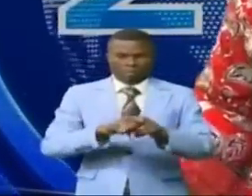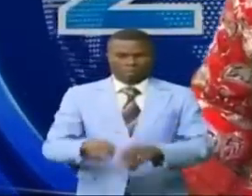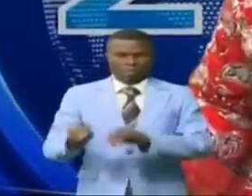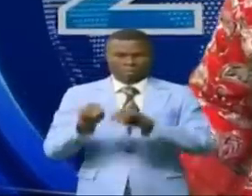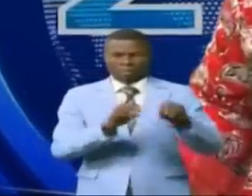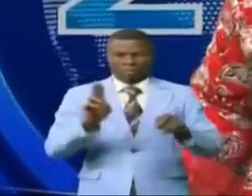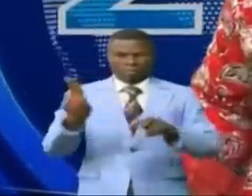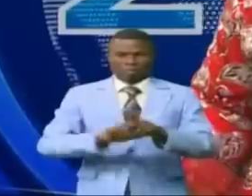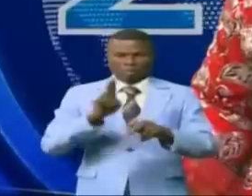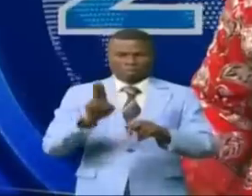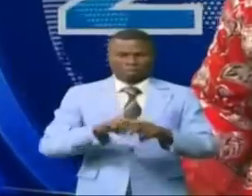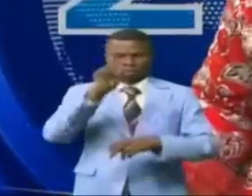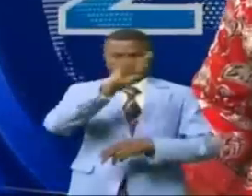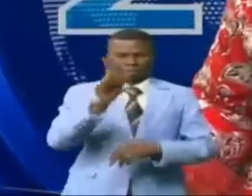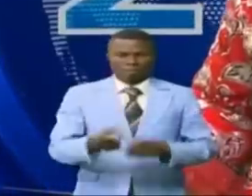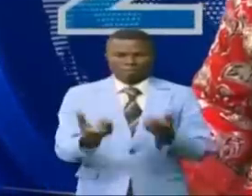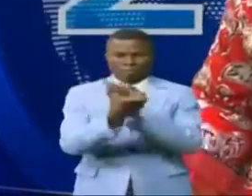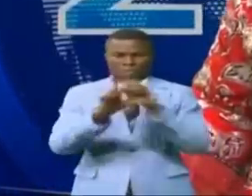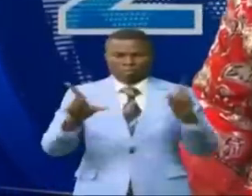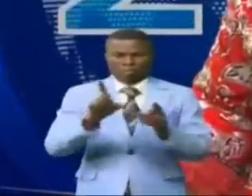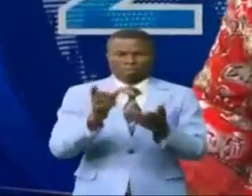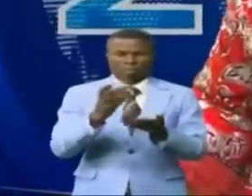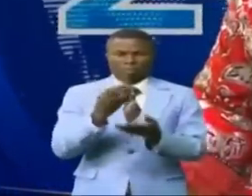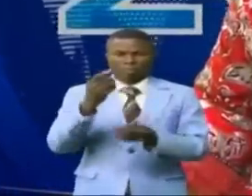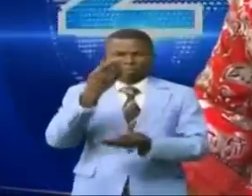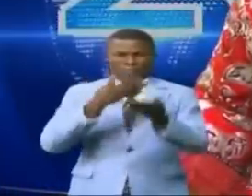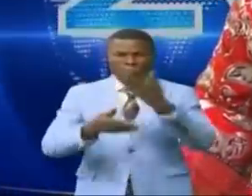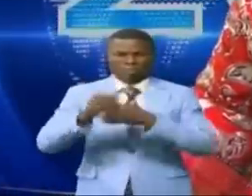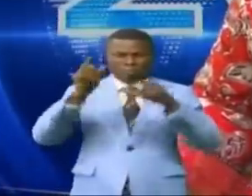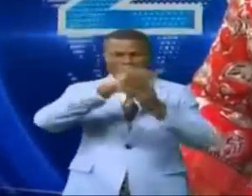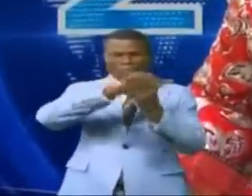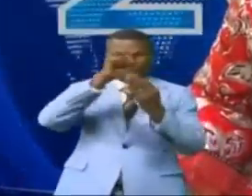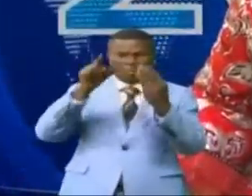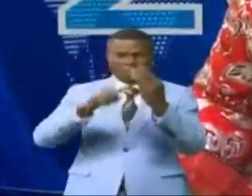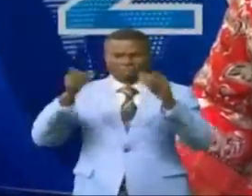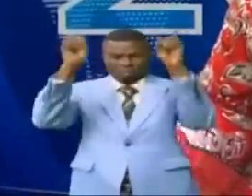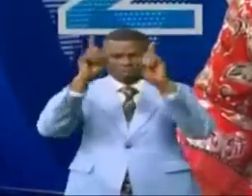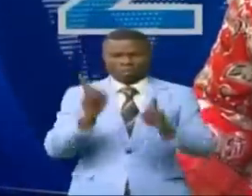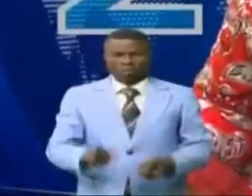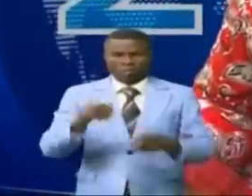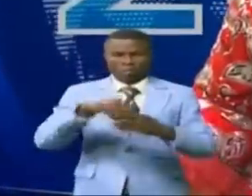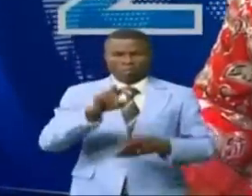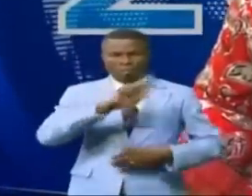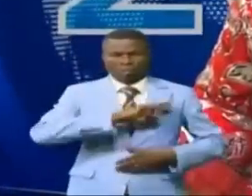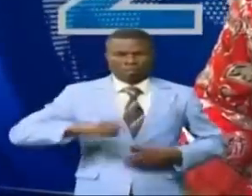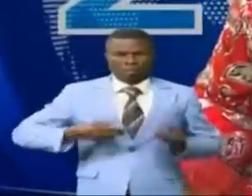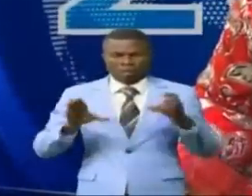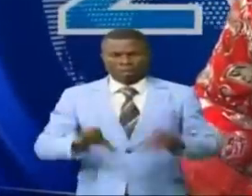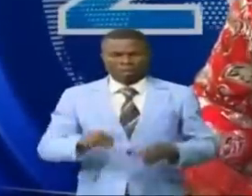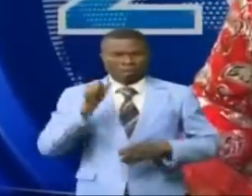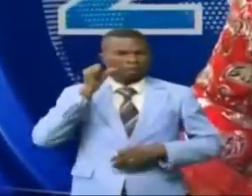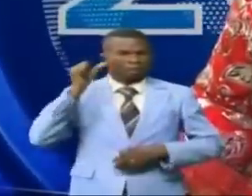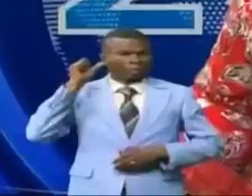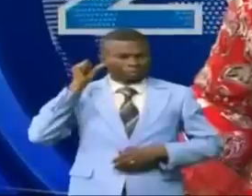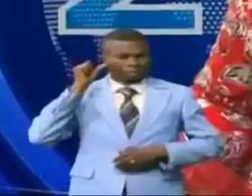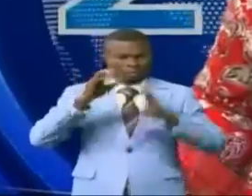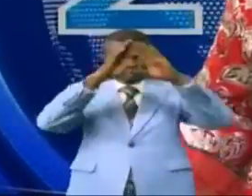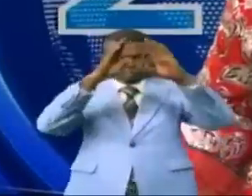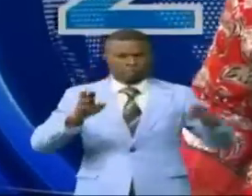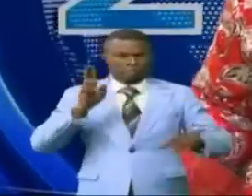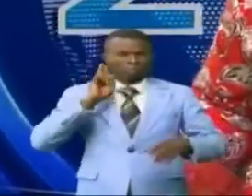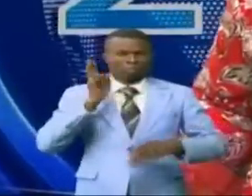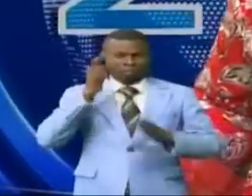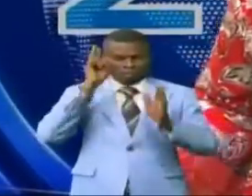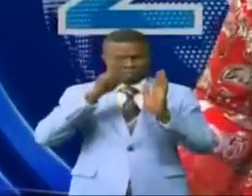œuvre de la zone de libre-échange continentale africaine en République démocratique du Congo. C'était hier à l'immeuble du